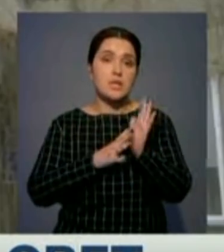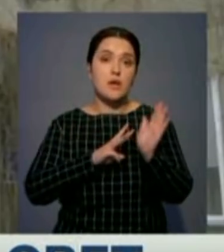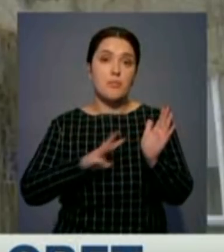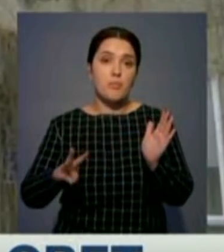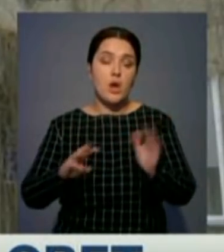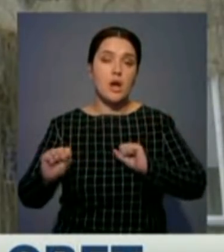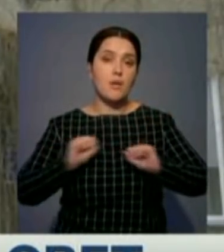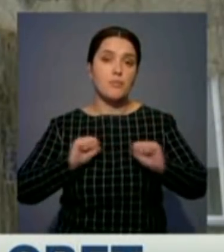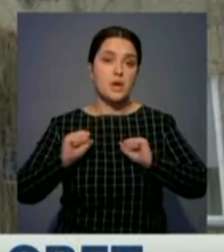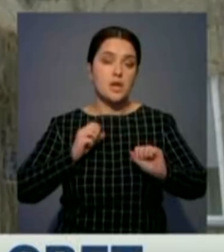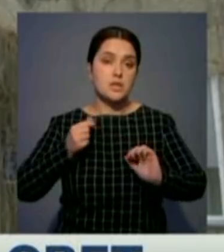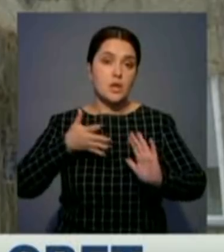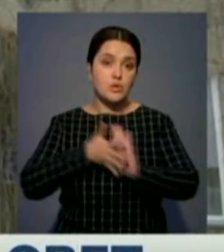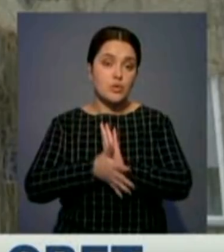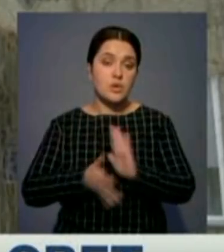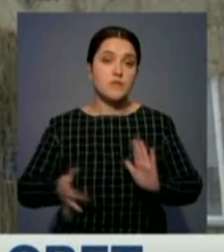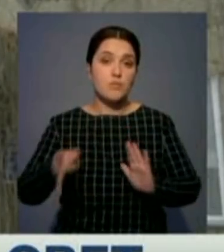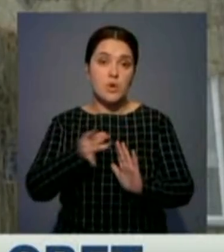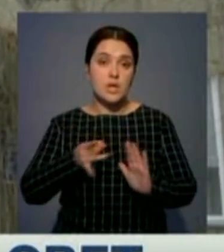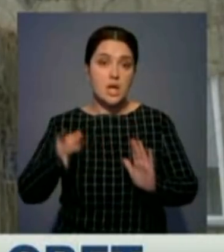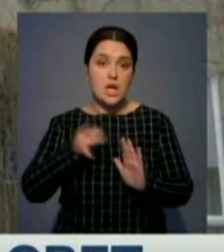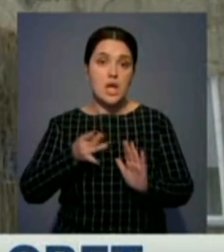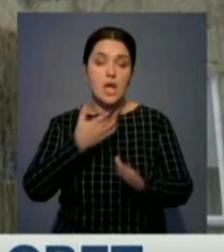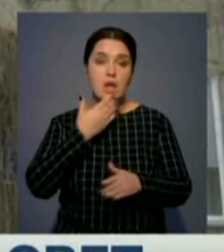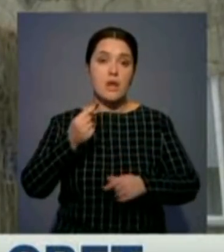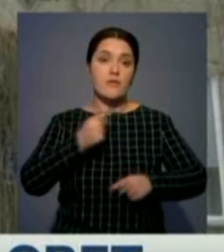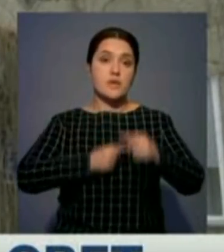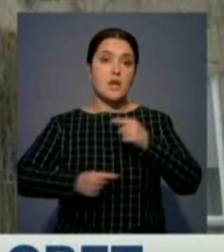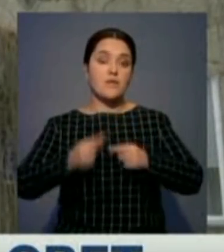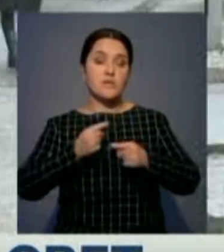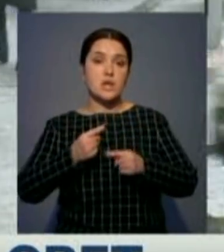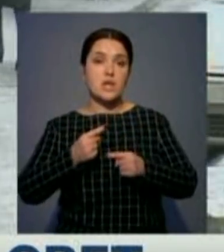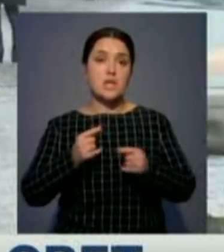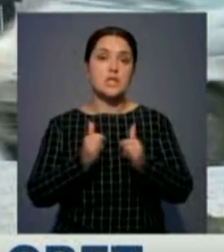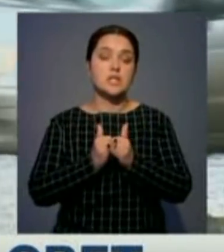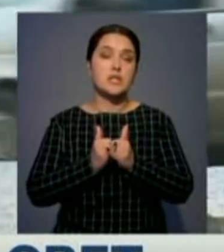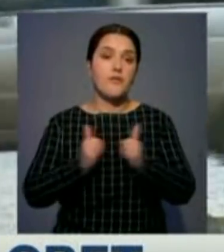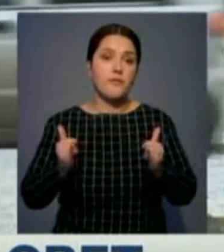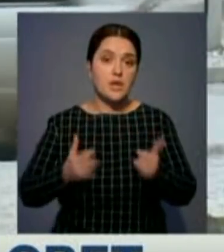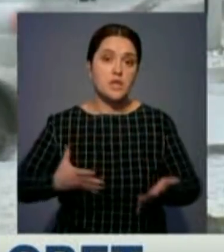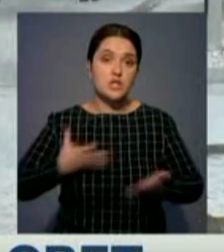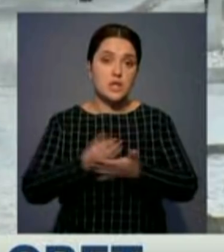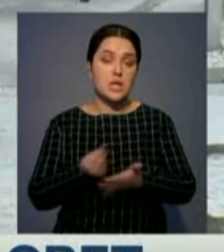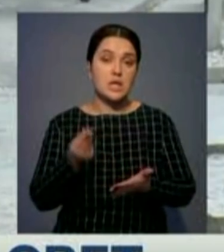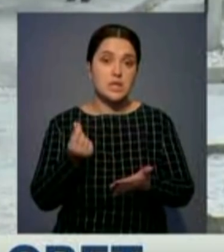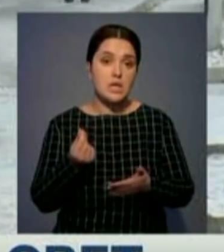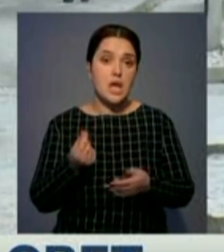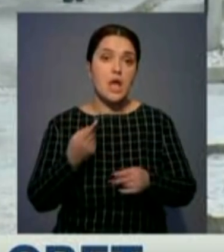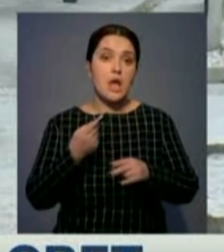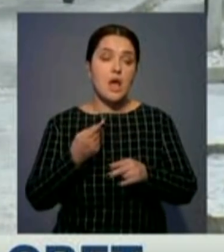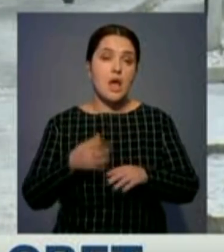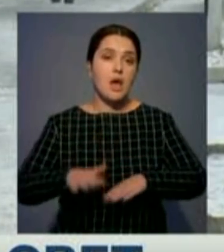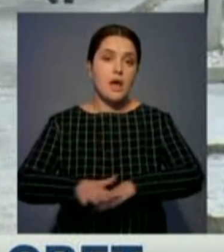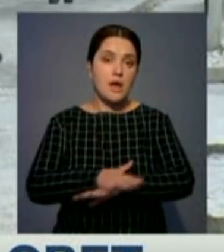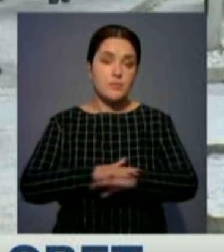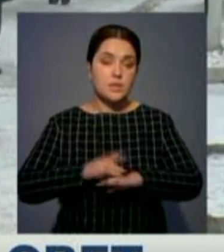качестве командировочных расходов. К слову, в республике нет определенной методики возвращения потребителю сверхначисленных средств.